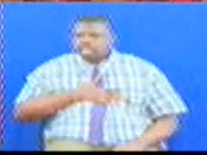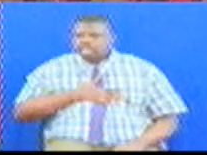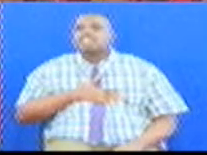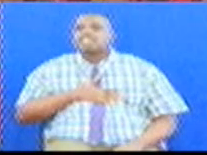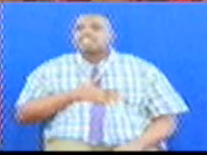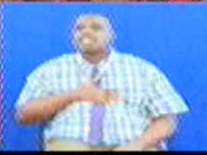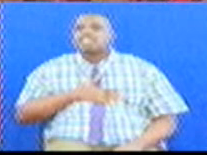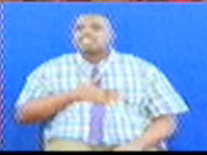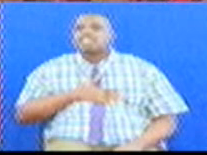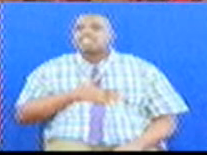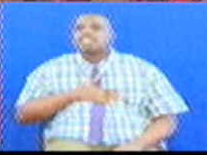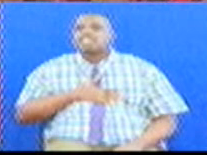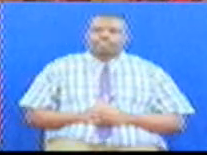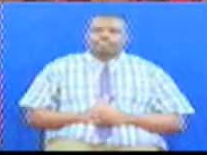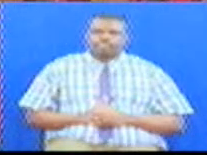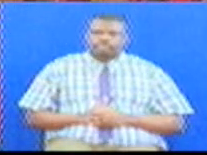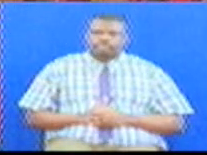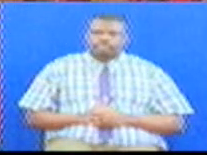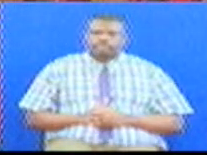Asante sana.